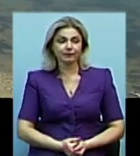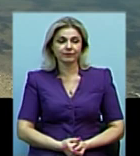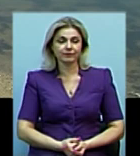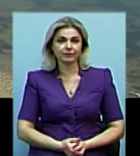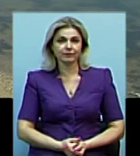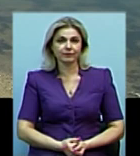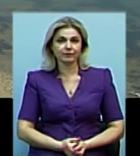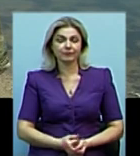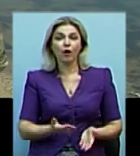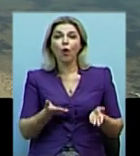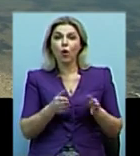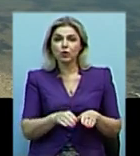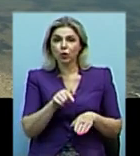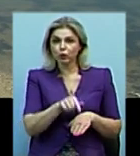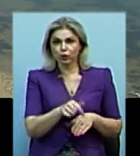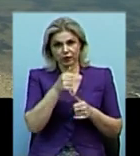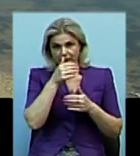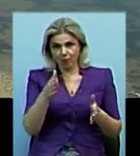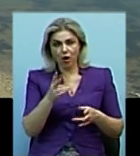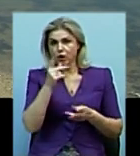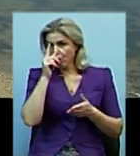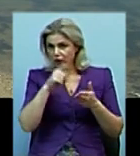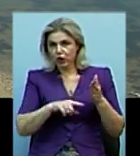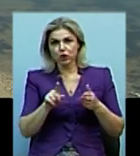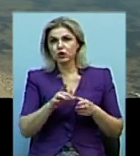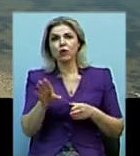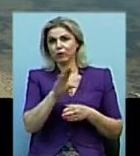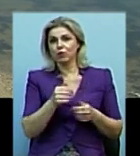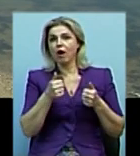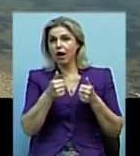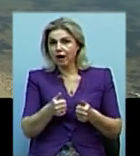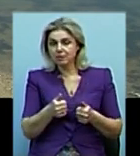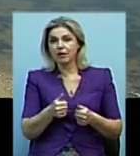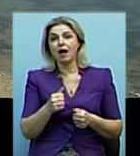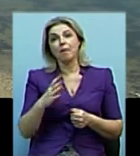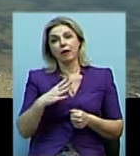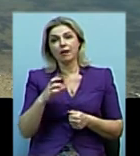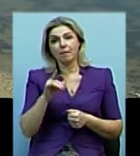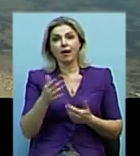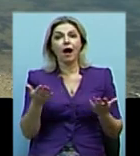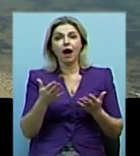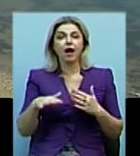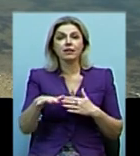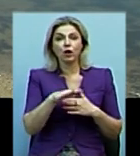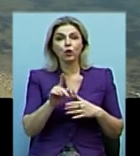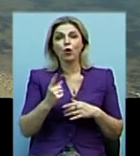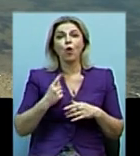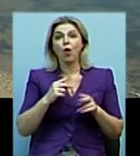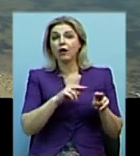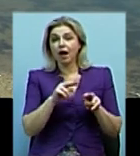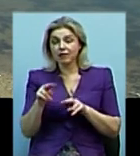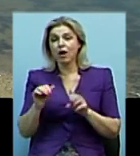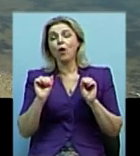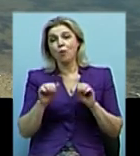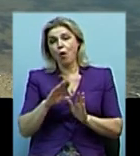летіти. Залишати ми їх тут не можемо, не переконавшись, що все з ними гаразд. Була б тут якась територія, що охороняється. Можна було